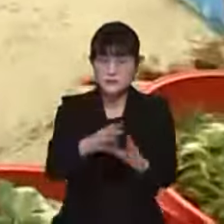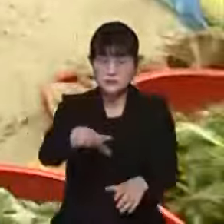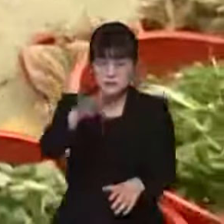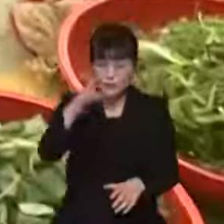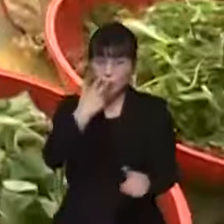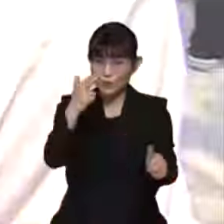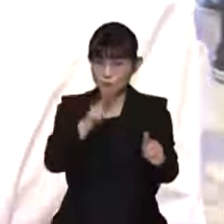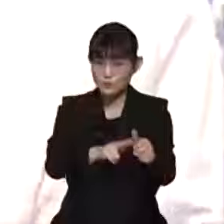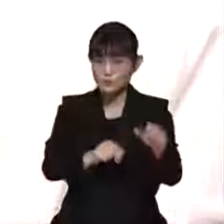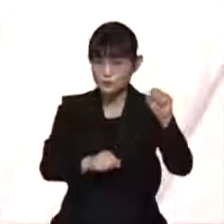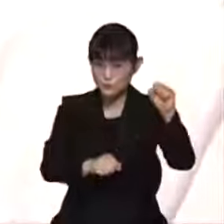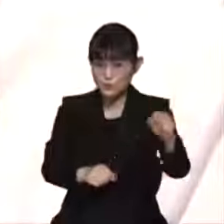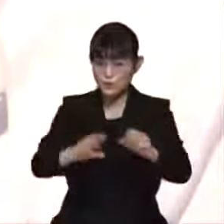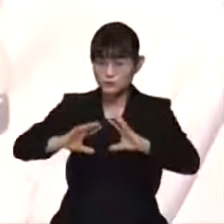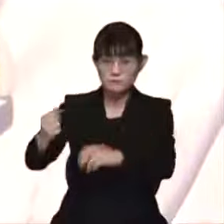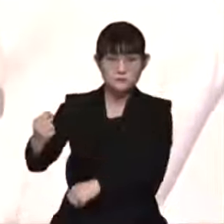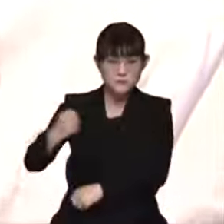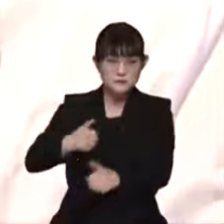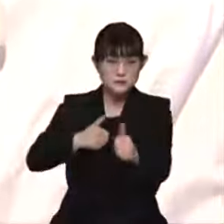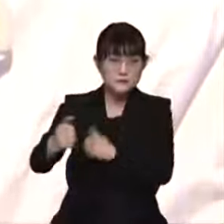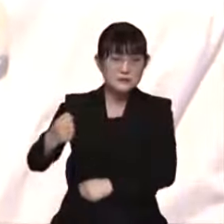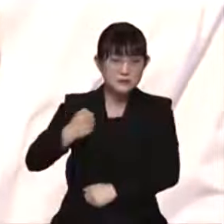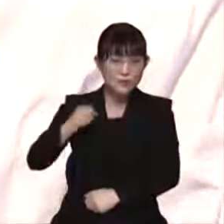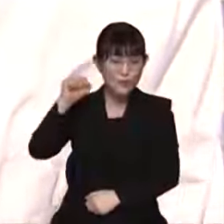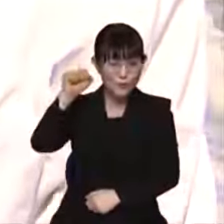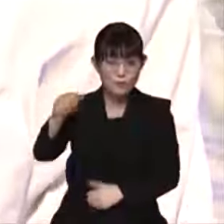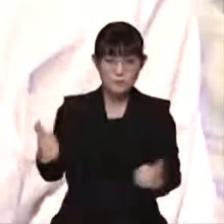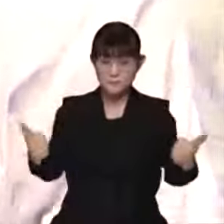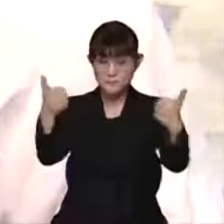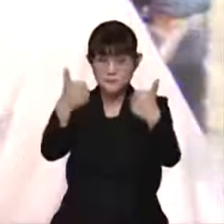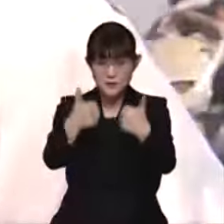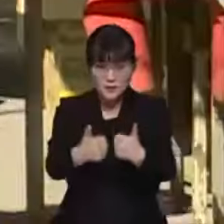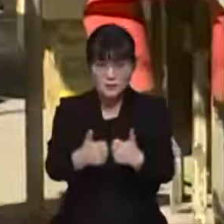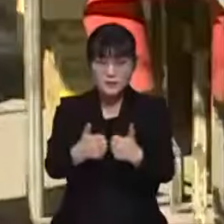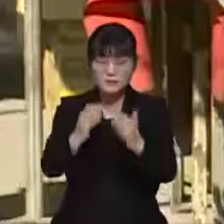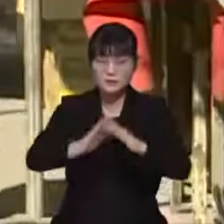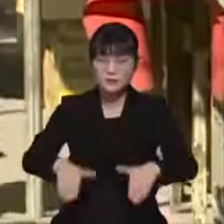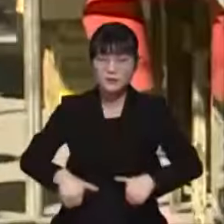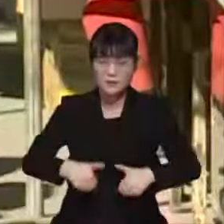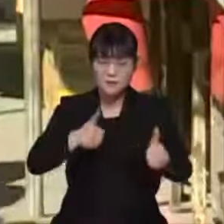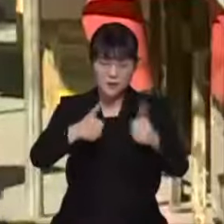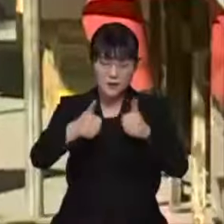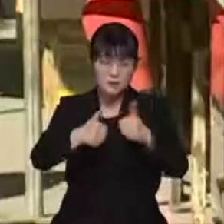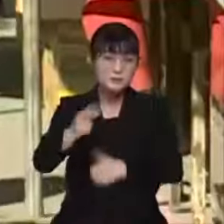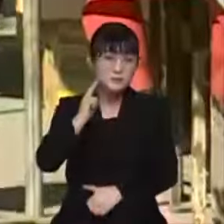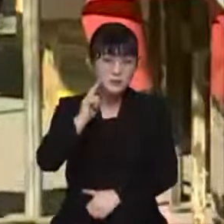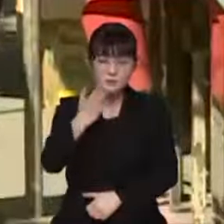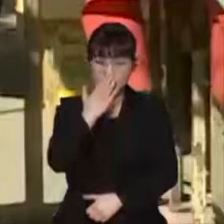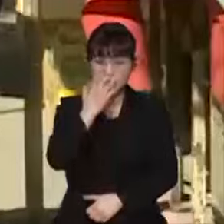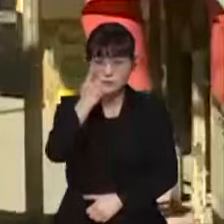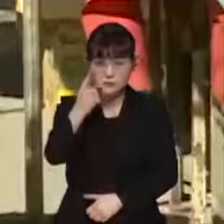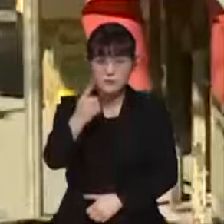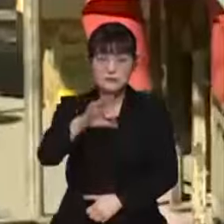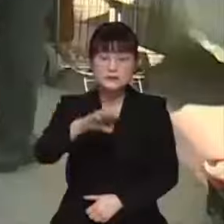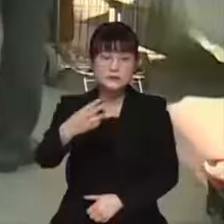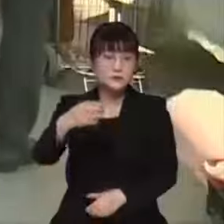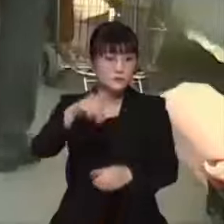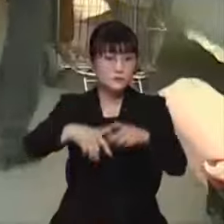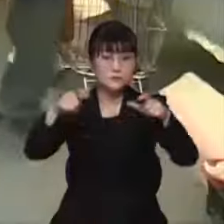도전의 폐기와 국민의힘 최고 경쟁력을 갖춘 후보가 맞붙어 전남 최대의 격전지로 부상한 순천 을